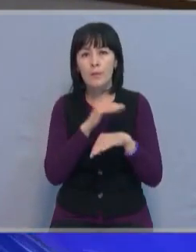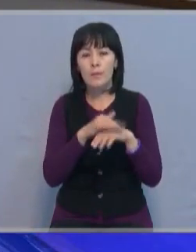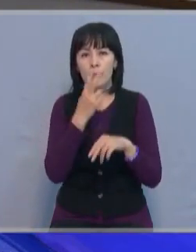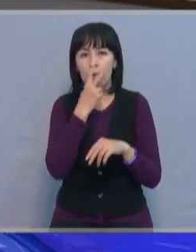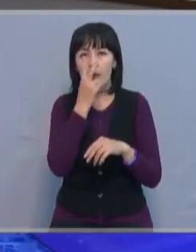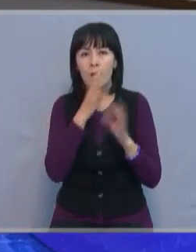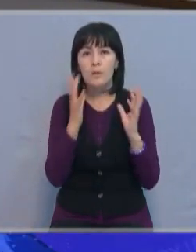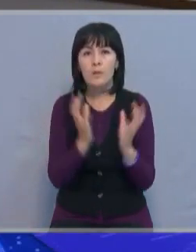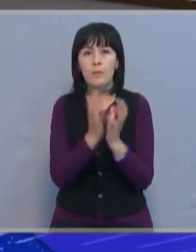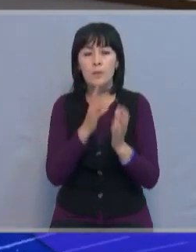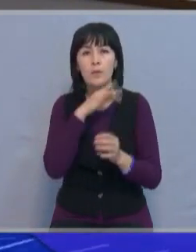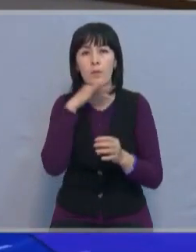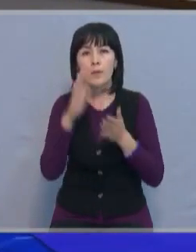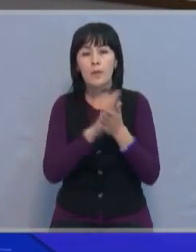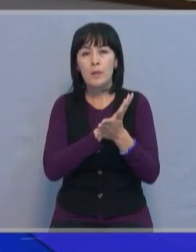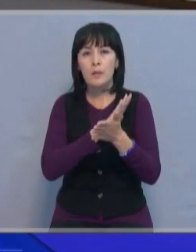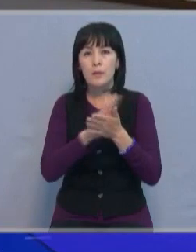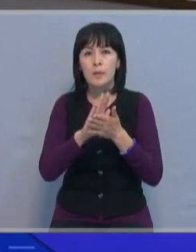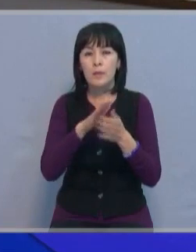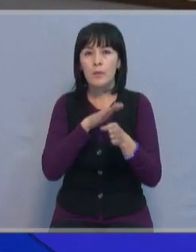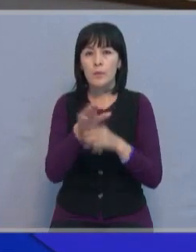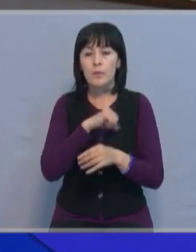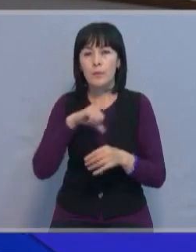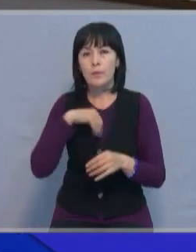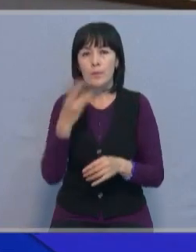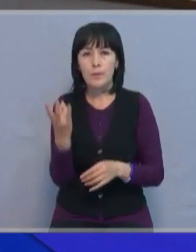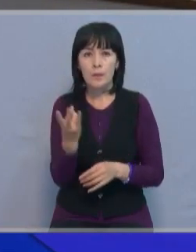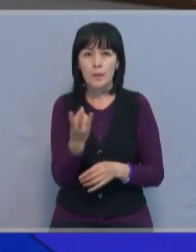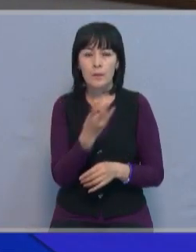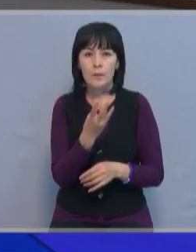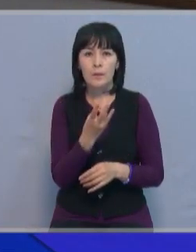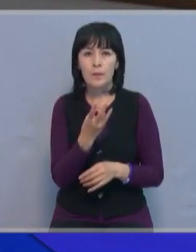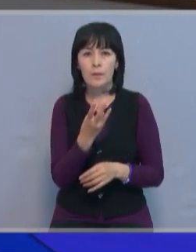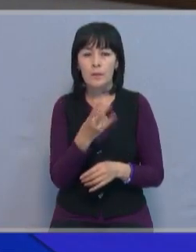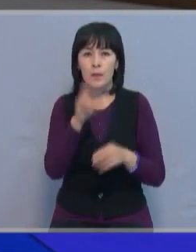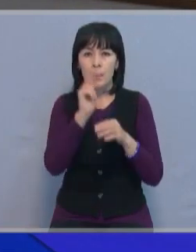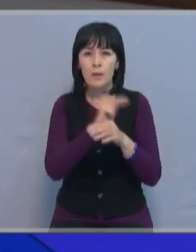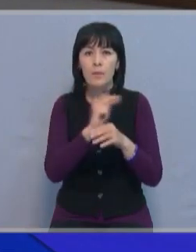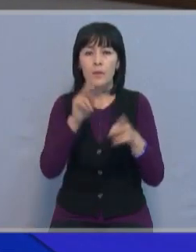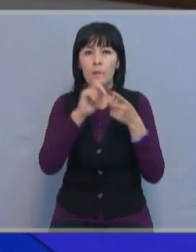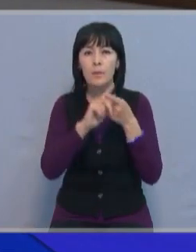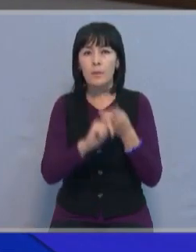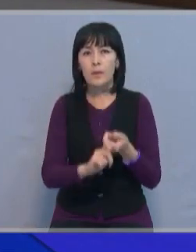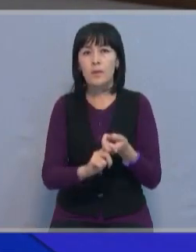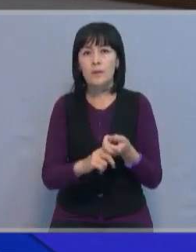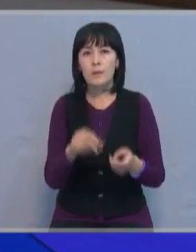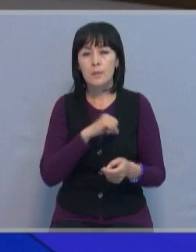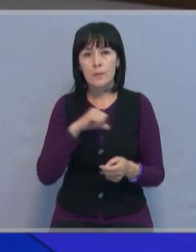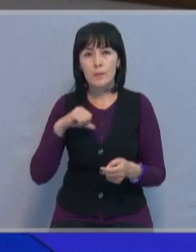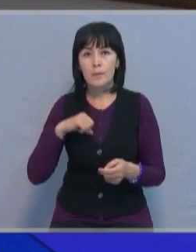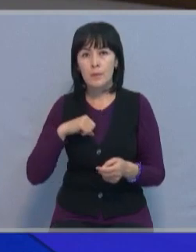қарайды. Көп нәрсені тегін өтеміз, өзіме қажетті жаңағы емдеуге байланысты